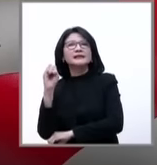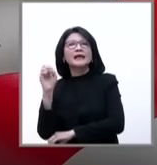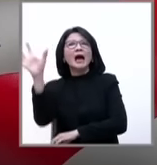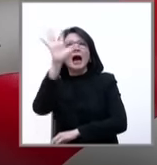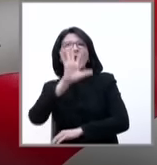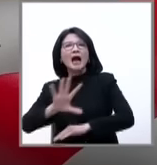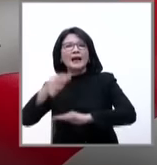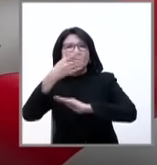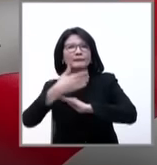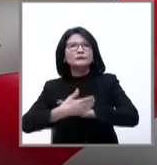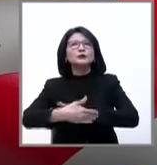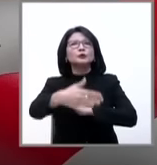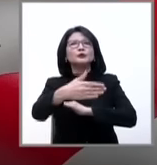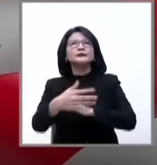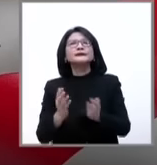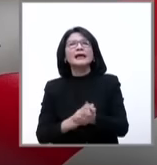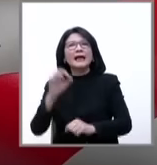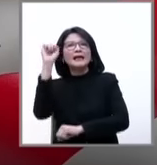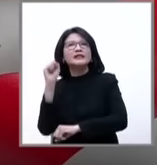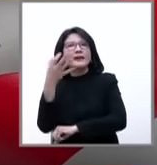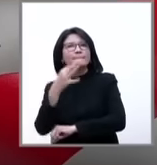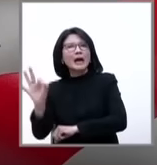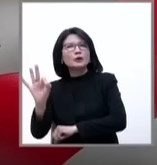ini? Tolong pikirkan itu. Yang kedua,